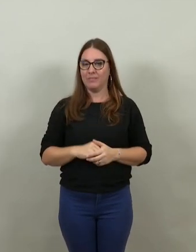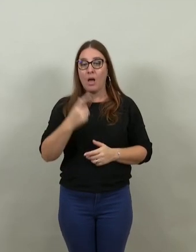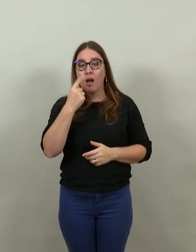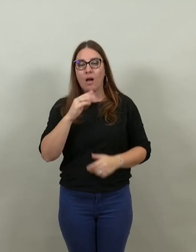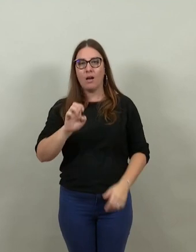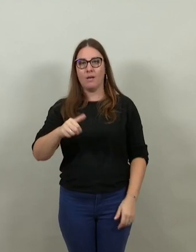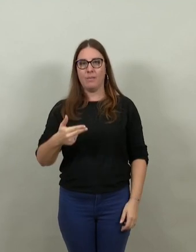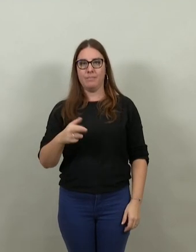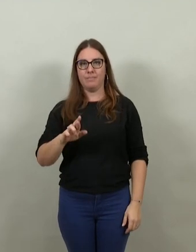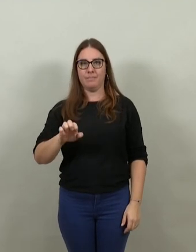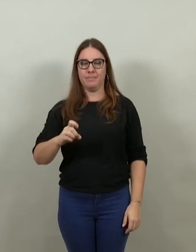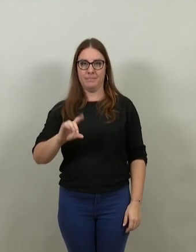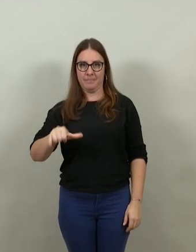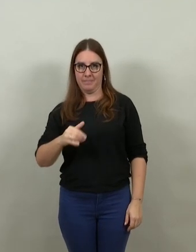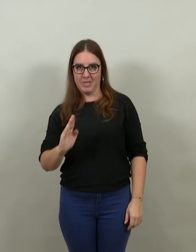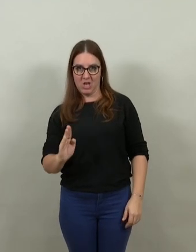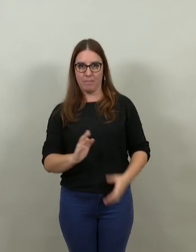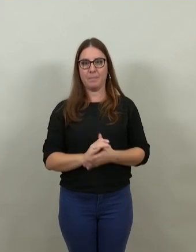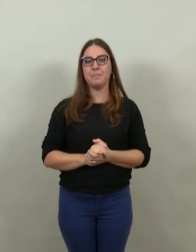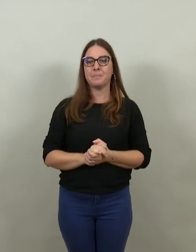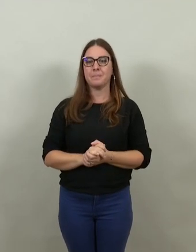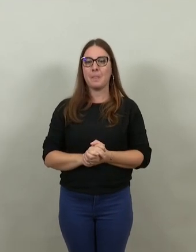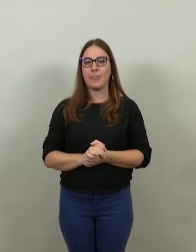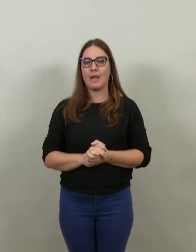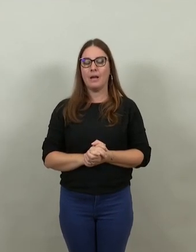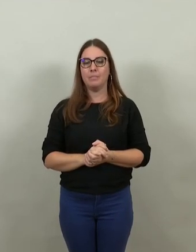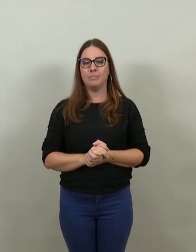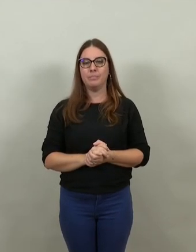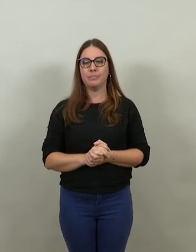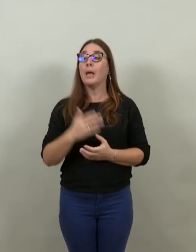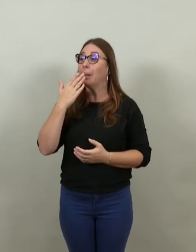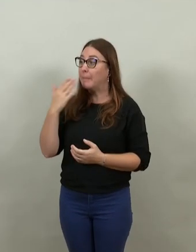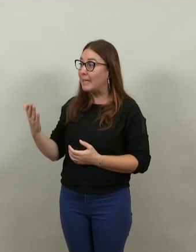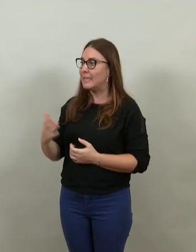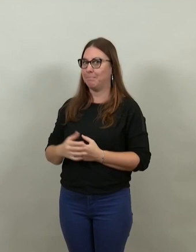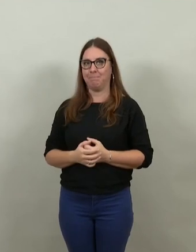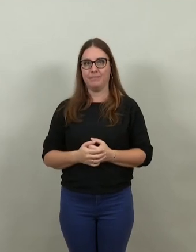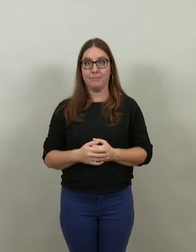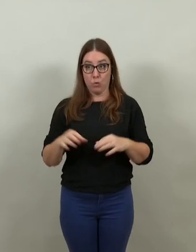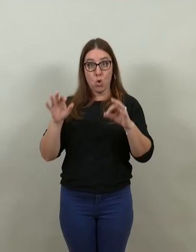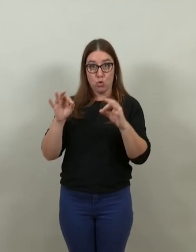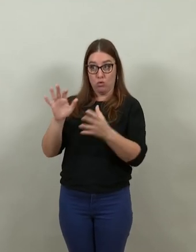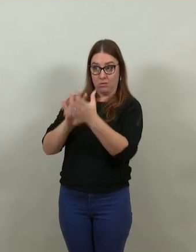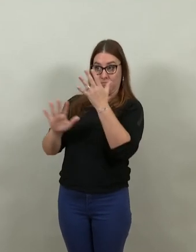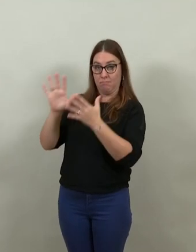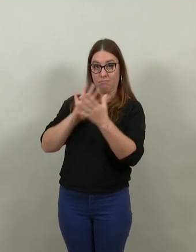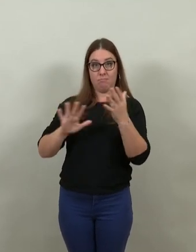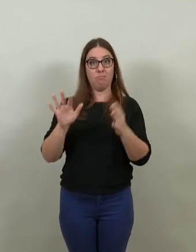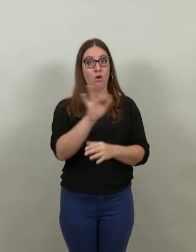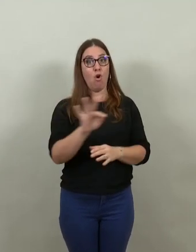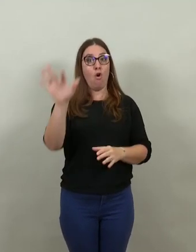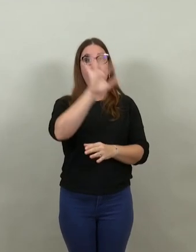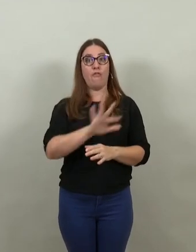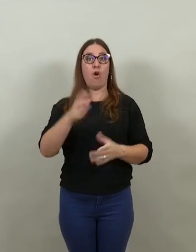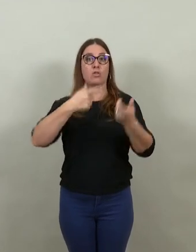AVEZ LA PAROLE ok merci donc effectivement comme vous venez de le dire pour la sortie de la France donc du